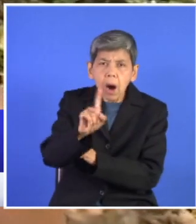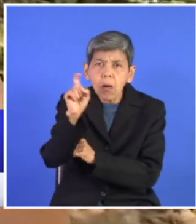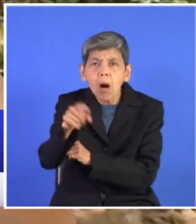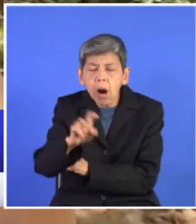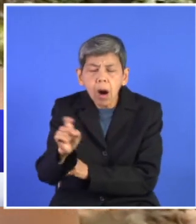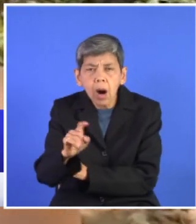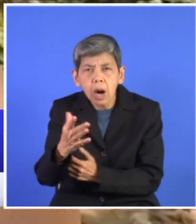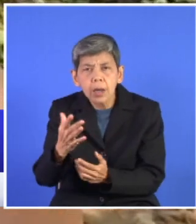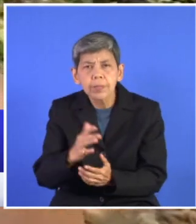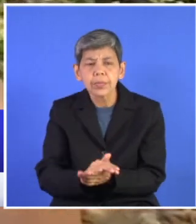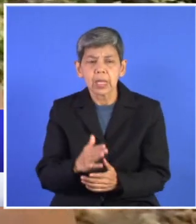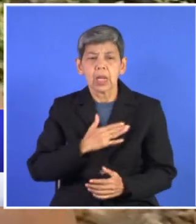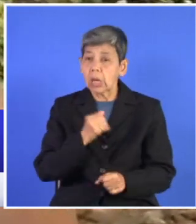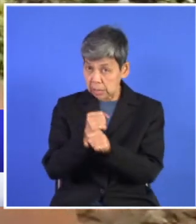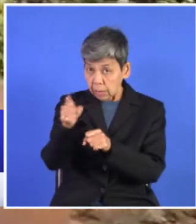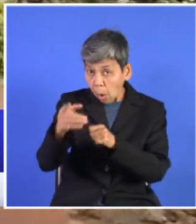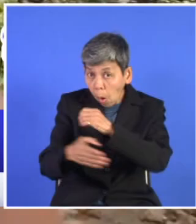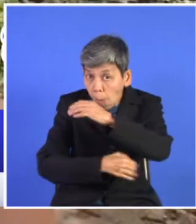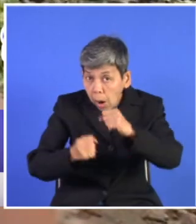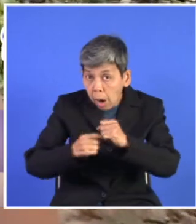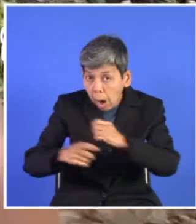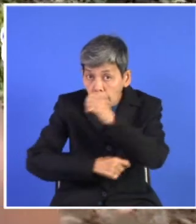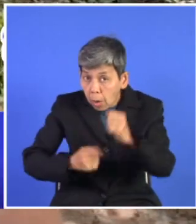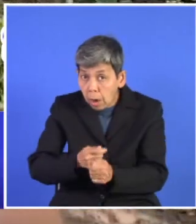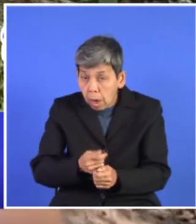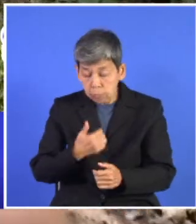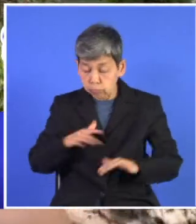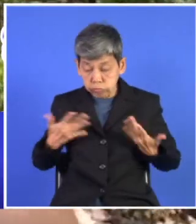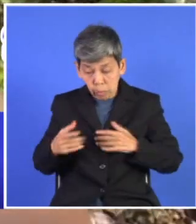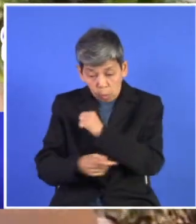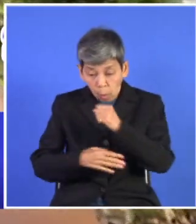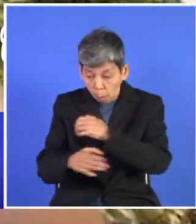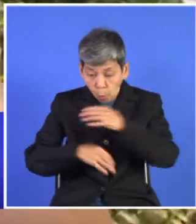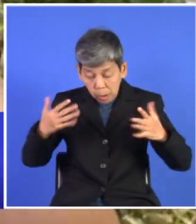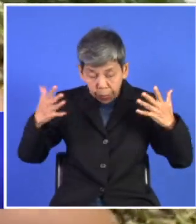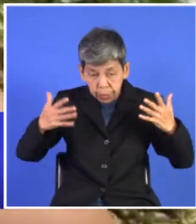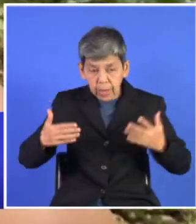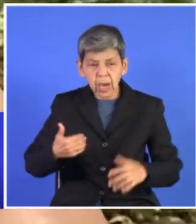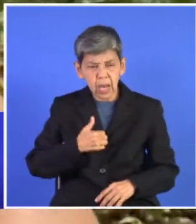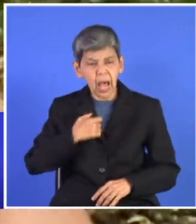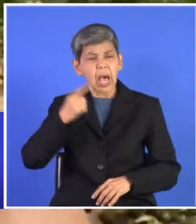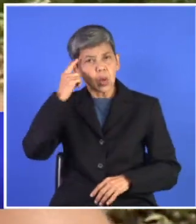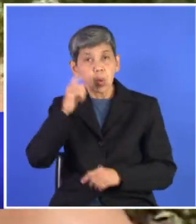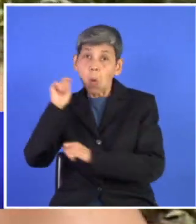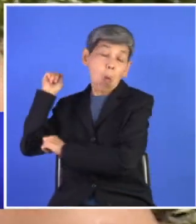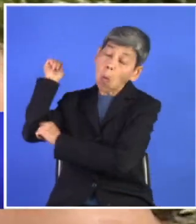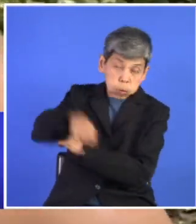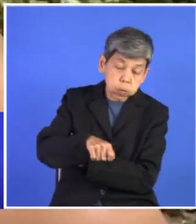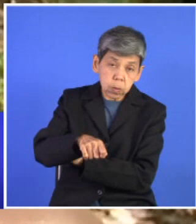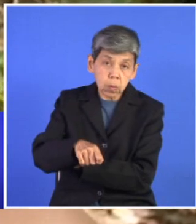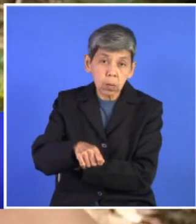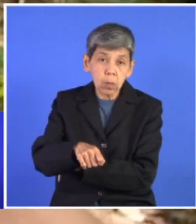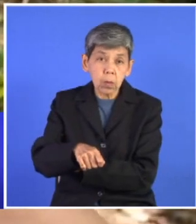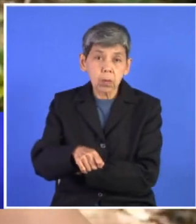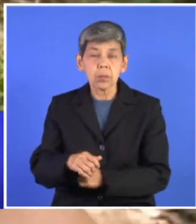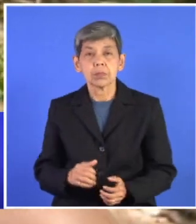ช่ไหมถือว่ามึงข้ามเอาปามโอ้ไม่ไม่โอ้ยังไงขนาดกูควันตายวะยึดควันนั่นที่ ตุ้งยึดตุ้งลุยวิ่ง